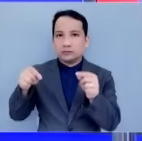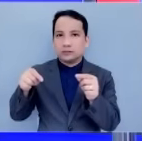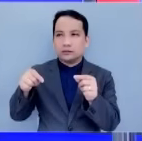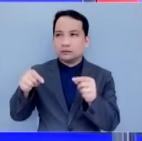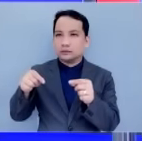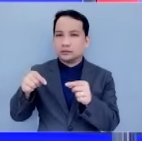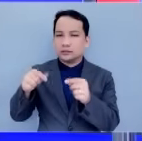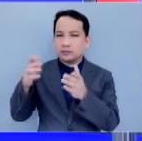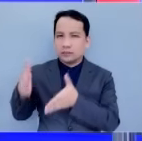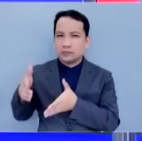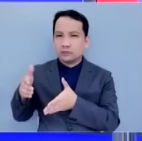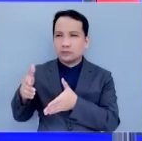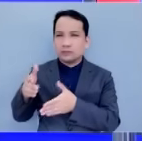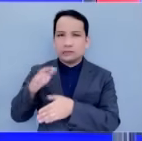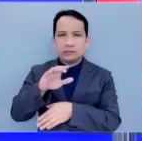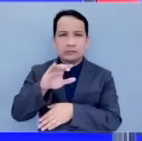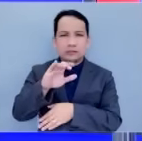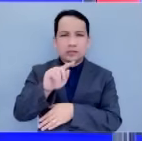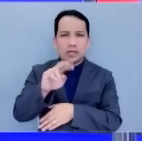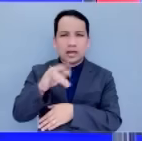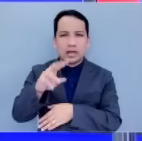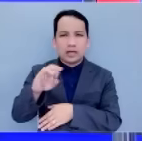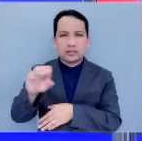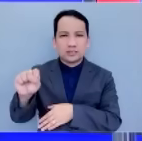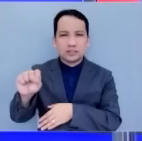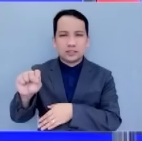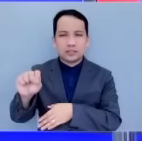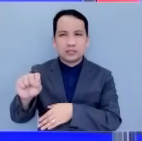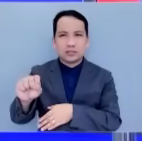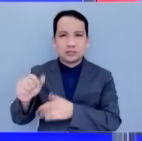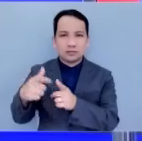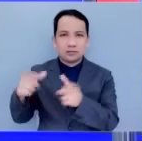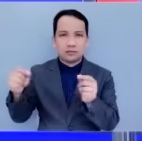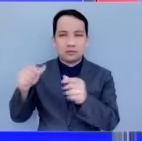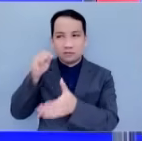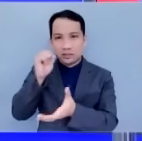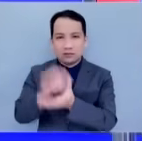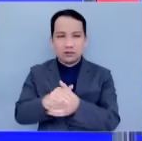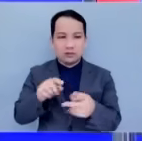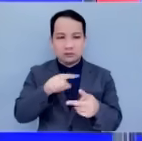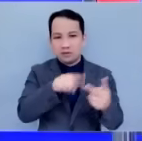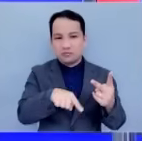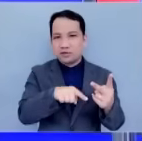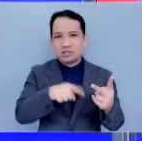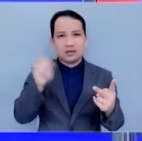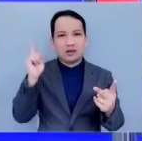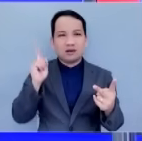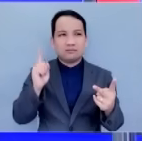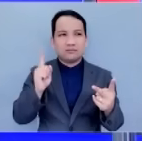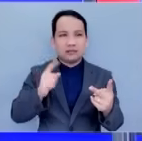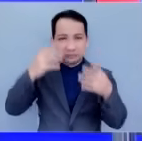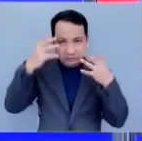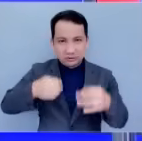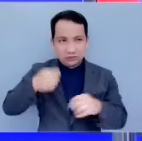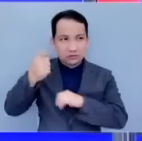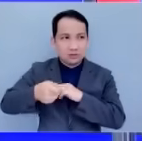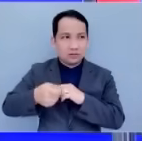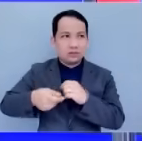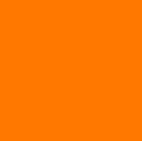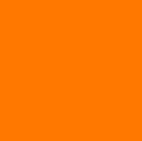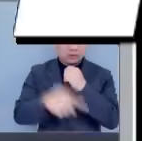ng Department of Foreign Affairs ang posibilidad na kamatayan ang ipapataw sa dalawa. Nasa frontline ng balitang yan si Reniel